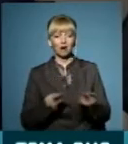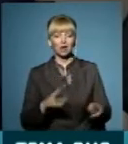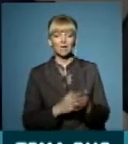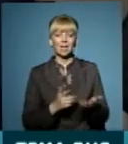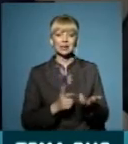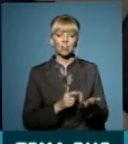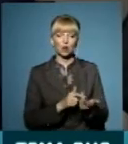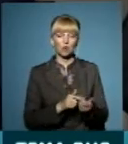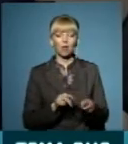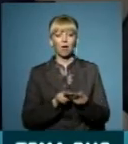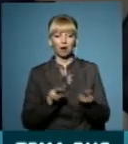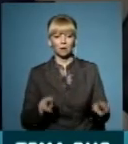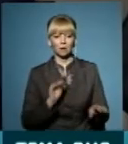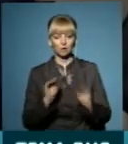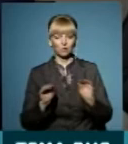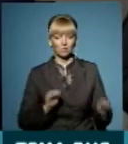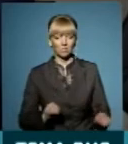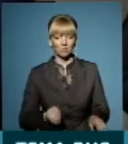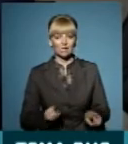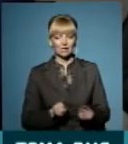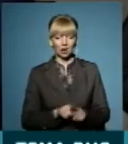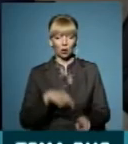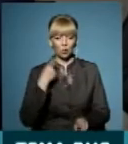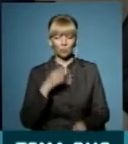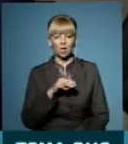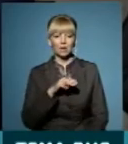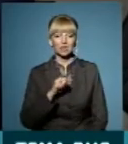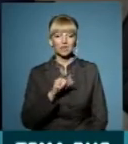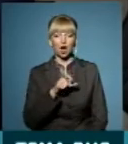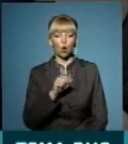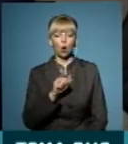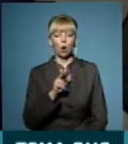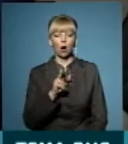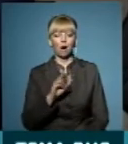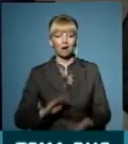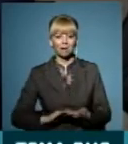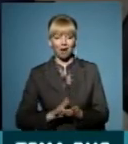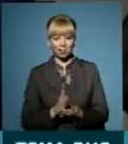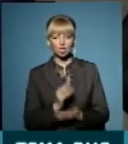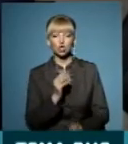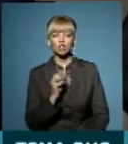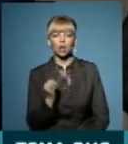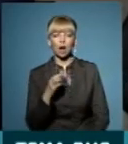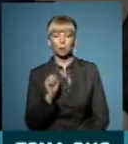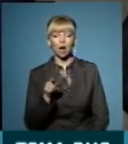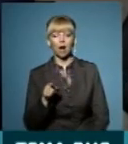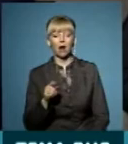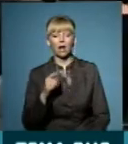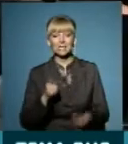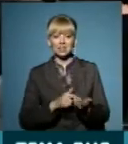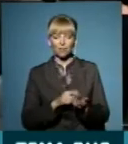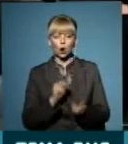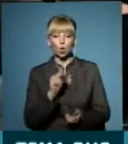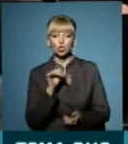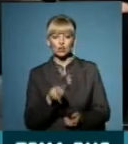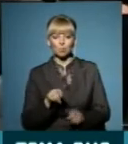цифровий. Аналоговий – це вставляється, ну так говорять, тахокарта, шайба. А в цифровому вставляється чіп-карта. У